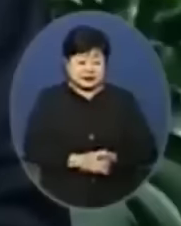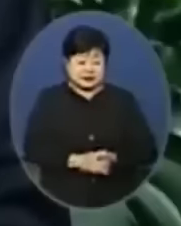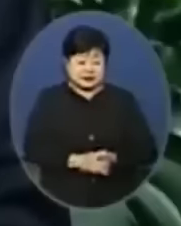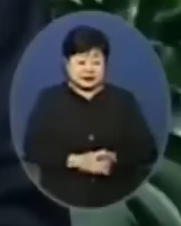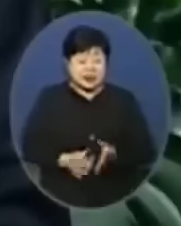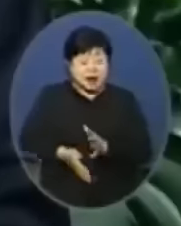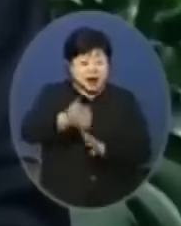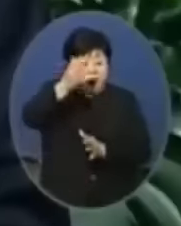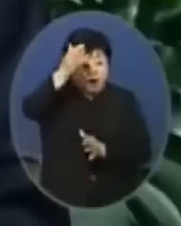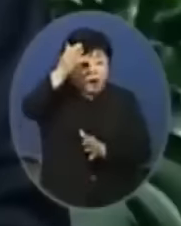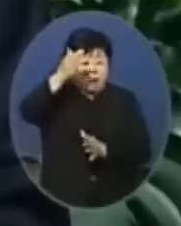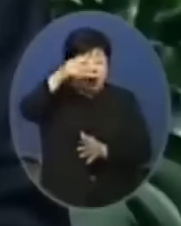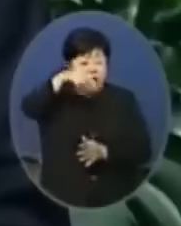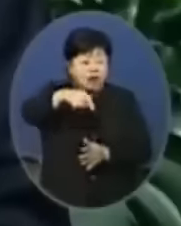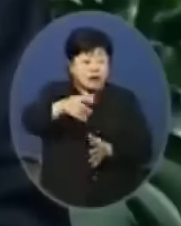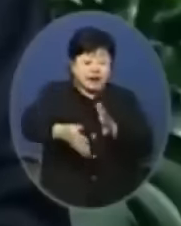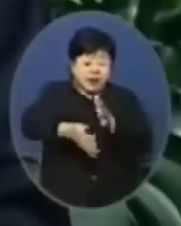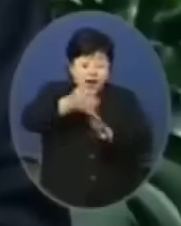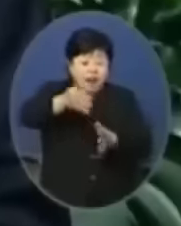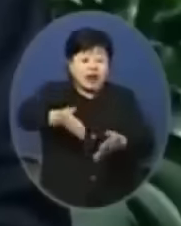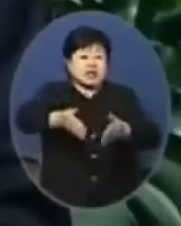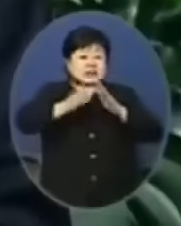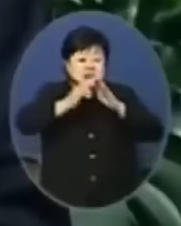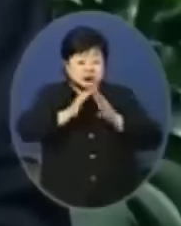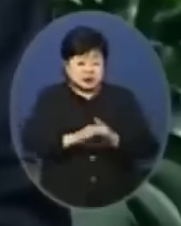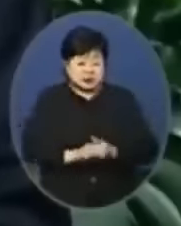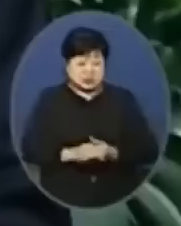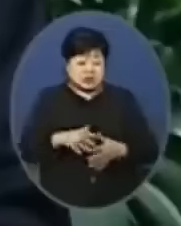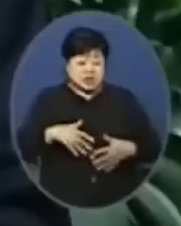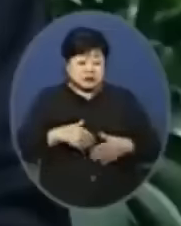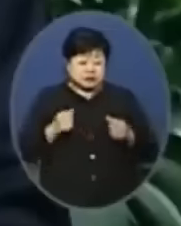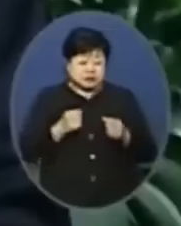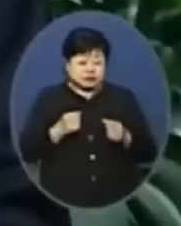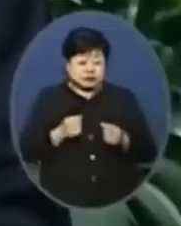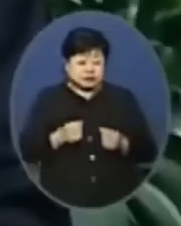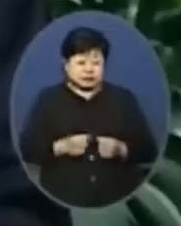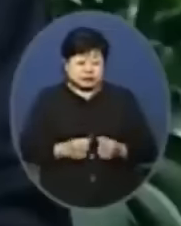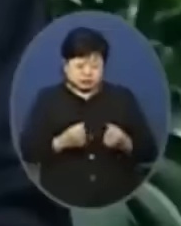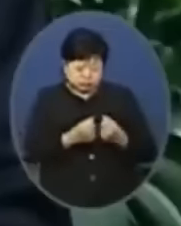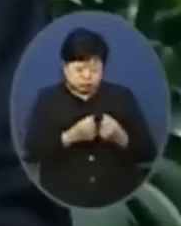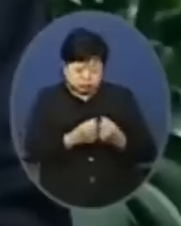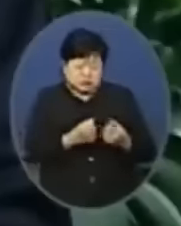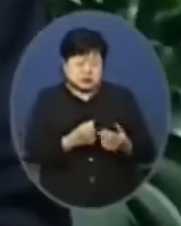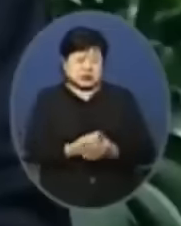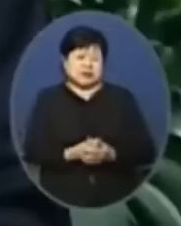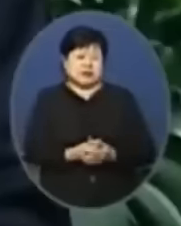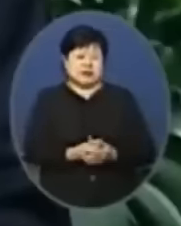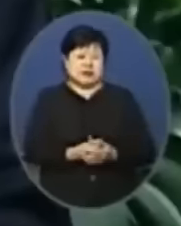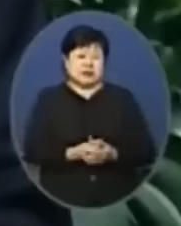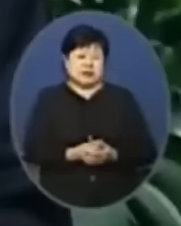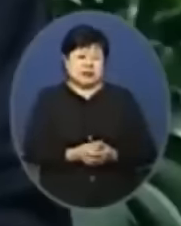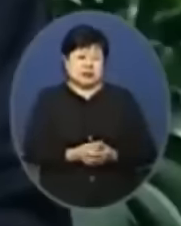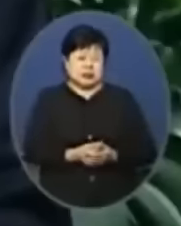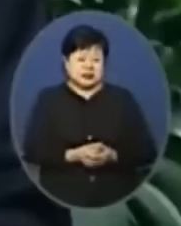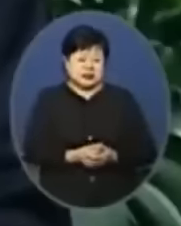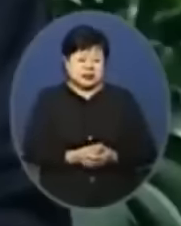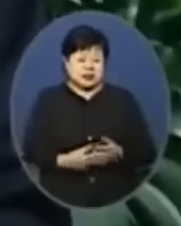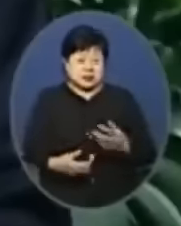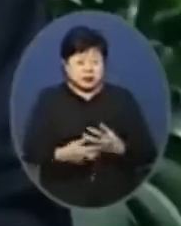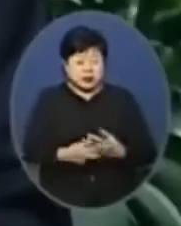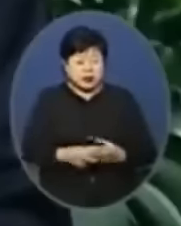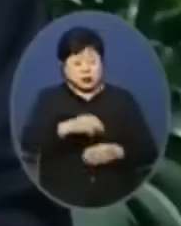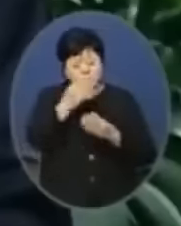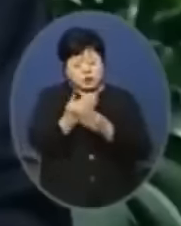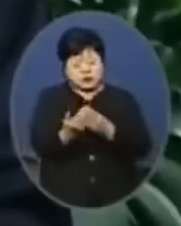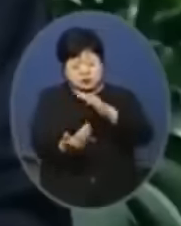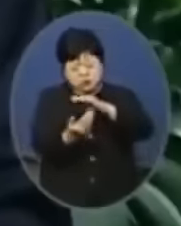건물의 바깥 형태는 다 지어놓고 난 다음에 남북이 서로 대결이 되어서 그 다음에 자재를 보낼 수 없어서 완성을 못하고